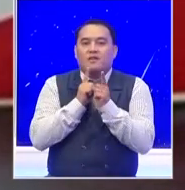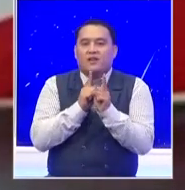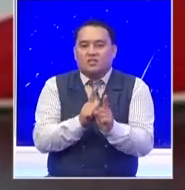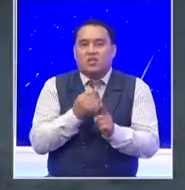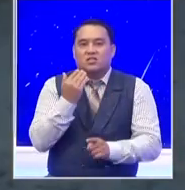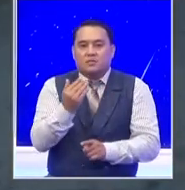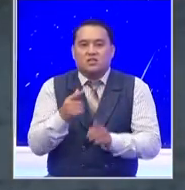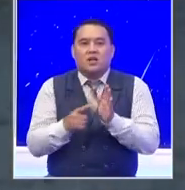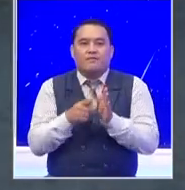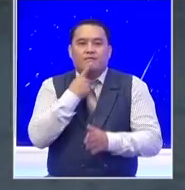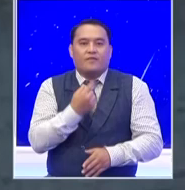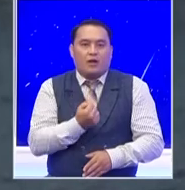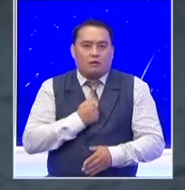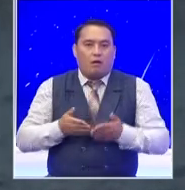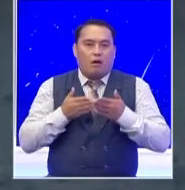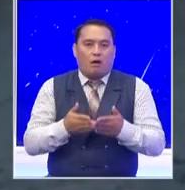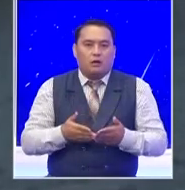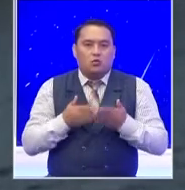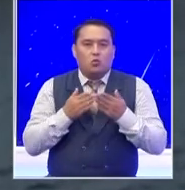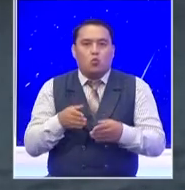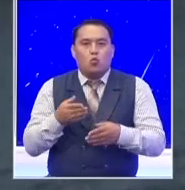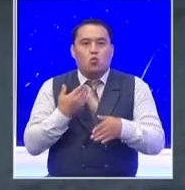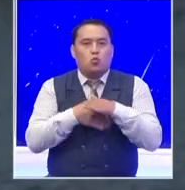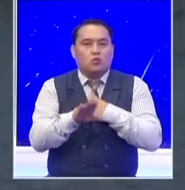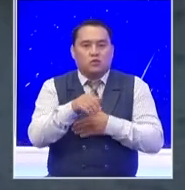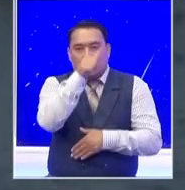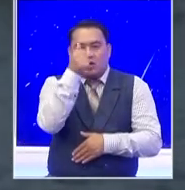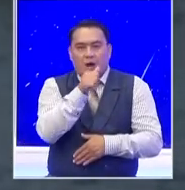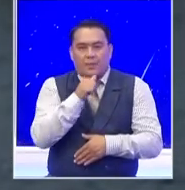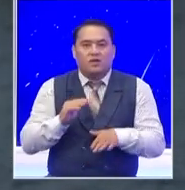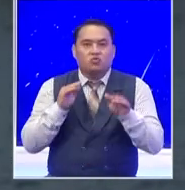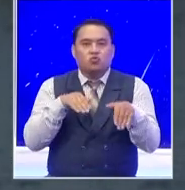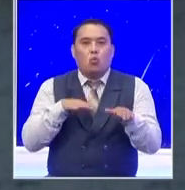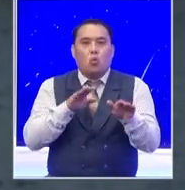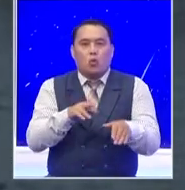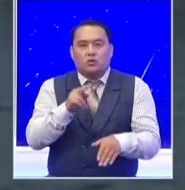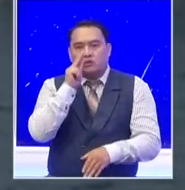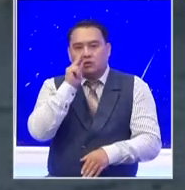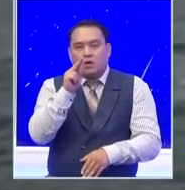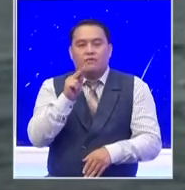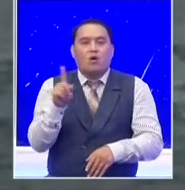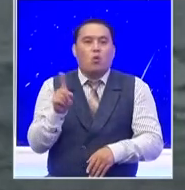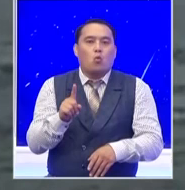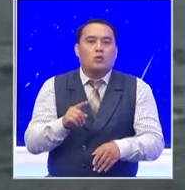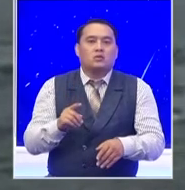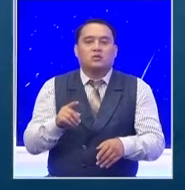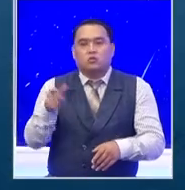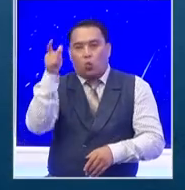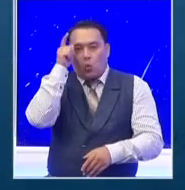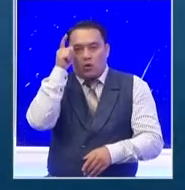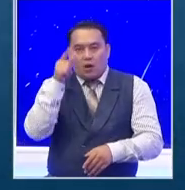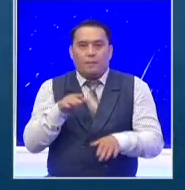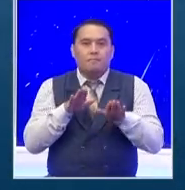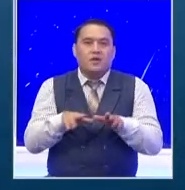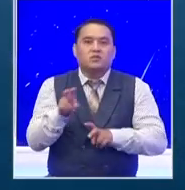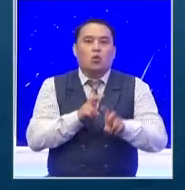его 7 военных кораблей немедленно покинули район греческого морского шельфа. Анкара заявляет, что поиски нефтяных и газовых